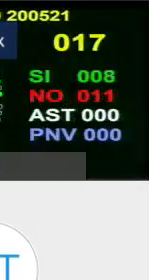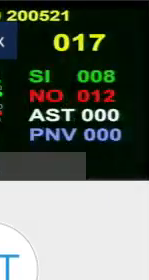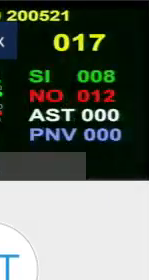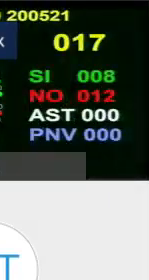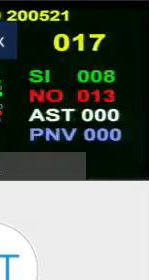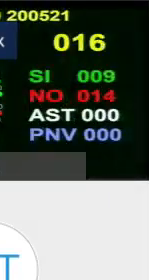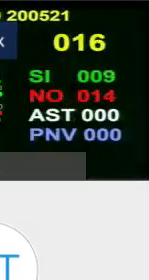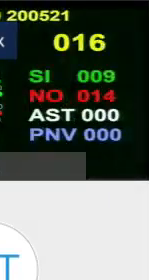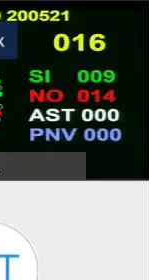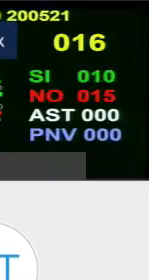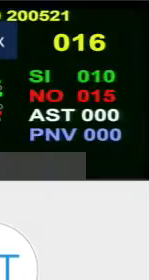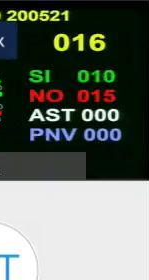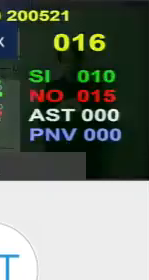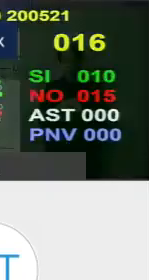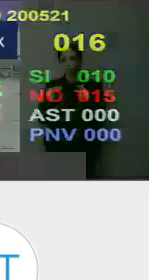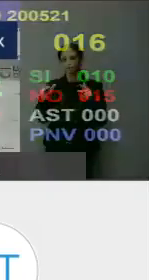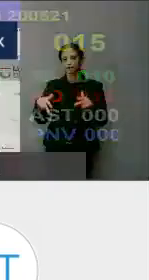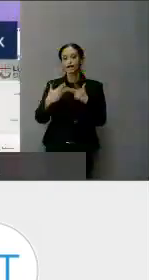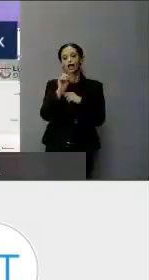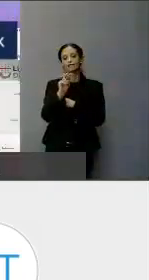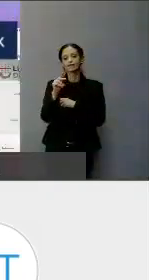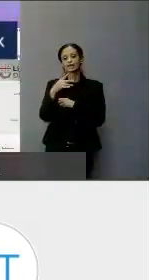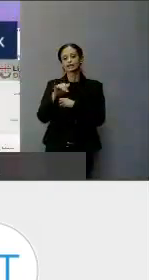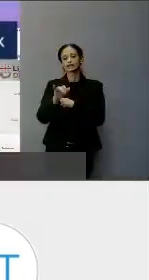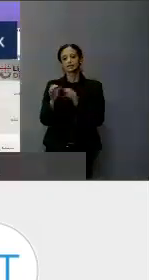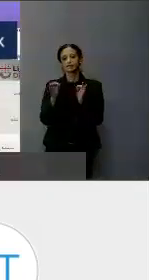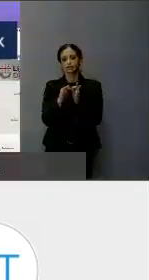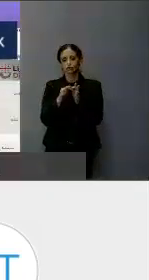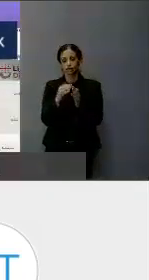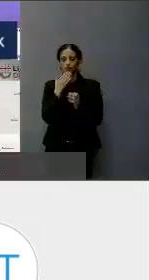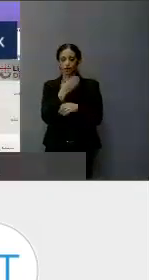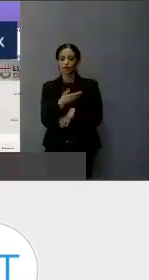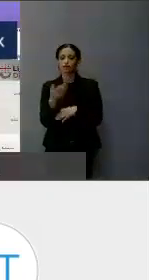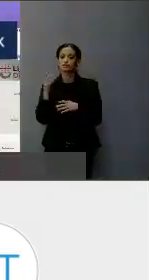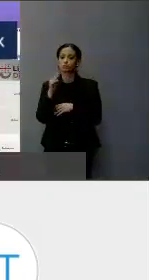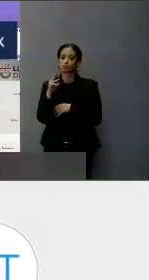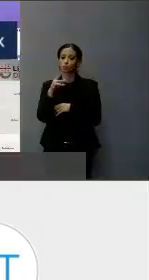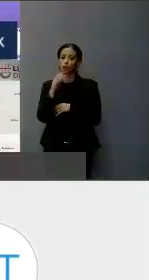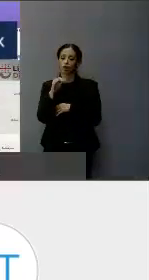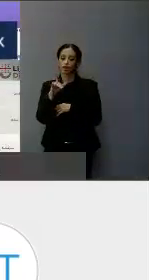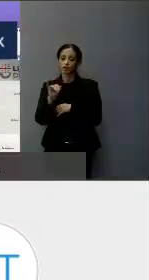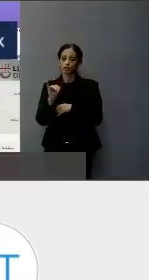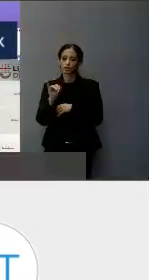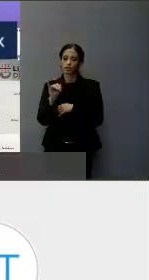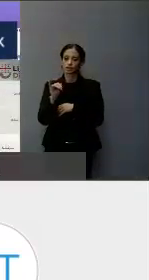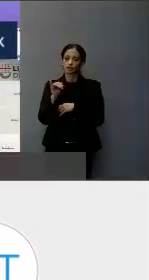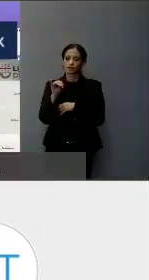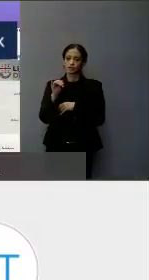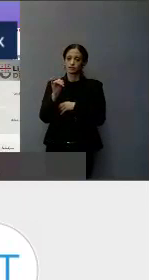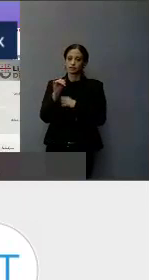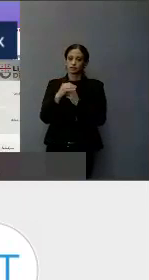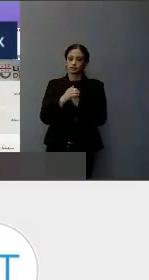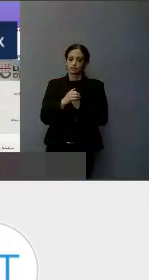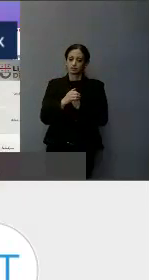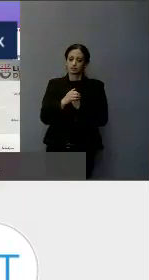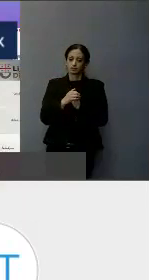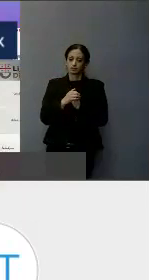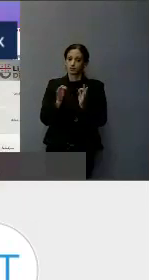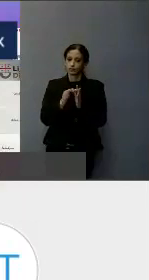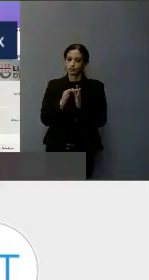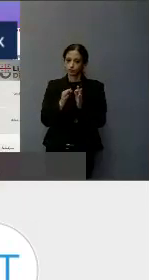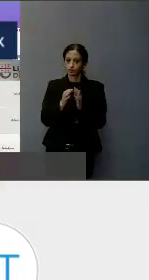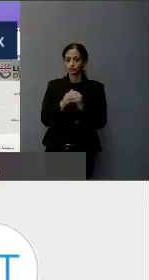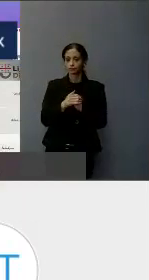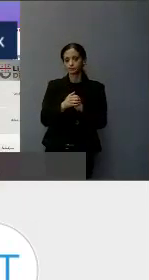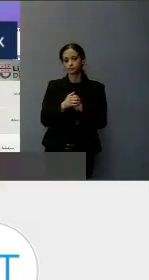da remoto consigliere a volerne 1 grazie consigliera bruccoleri va bene